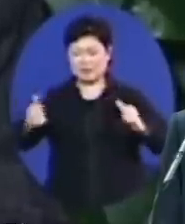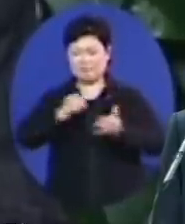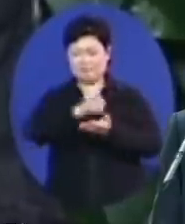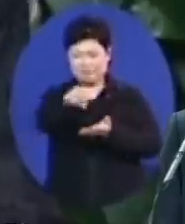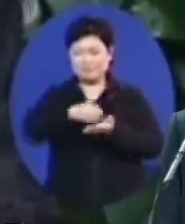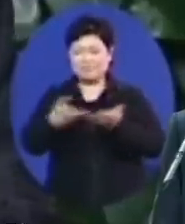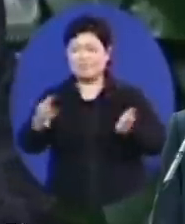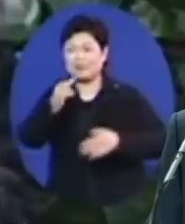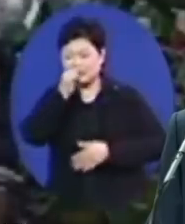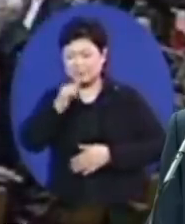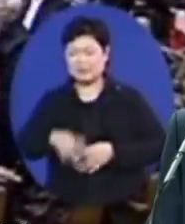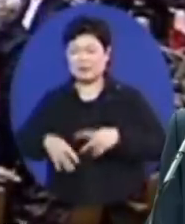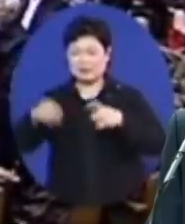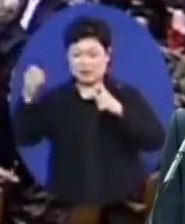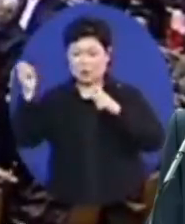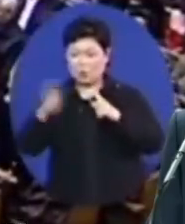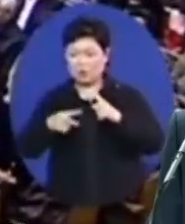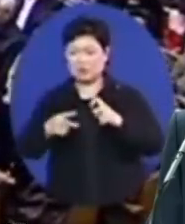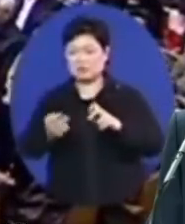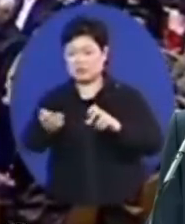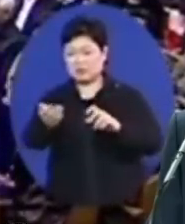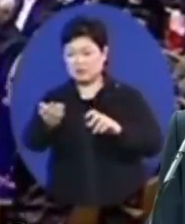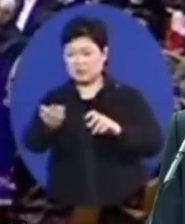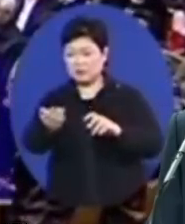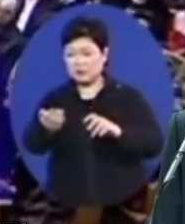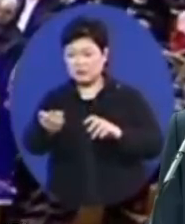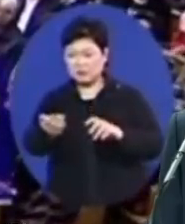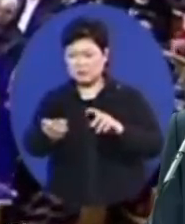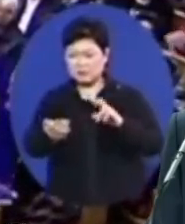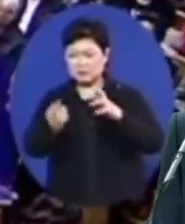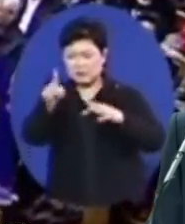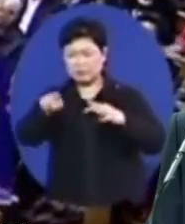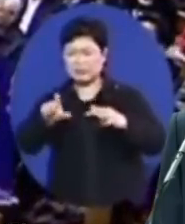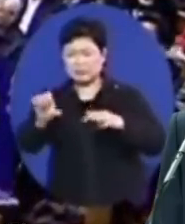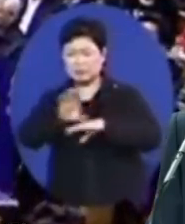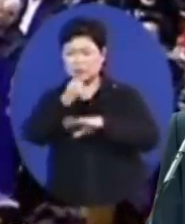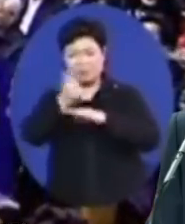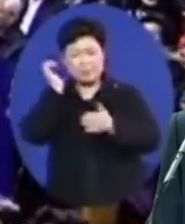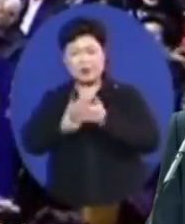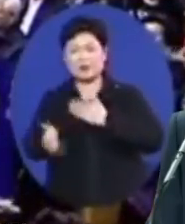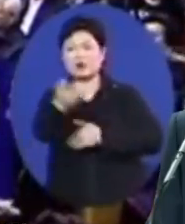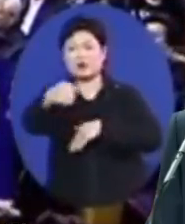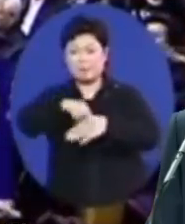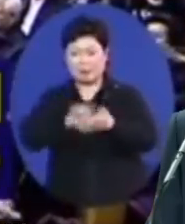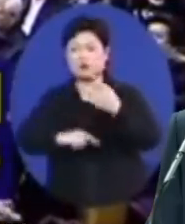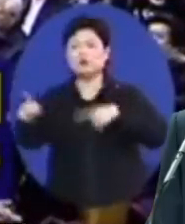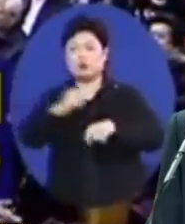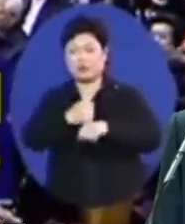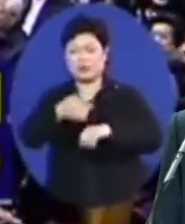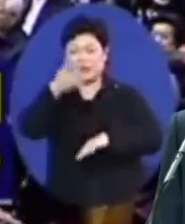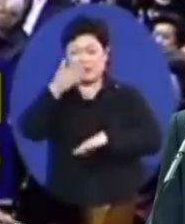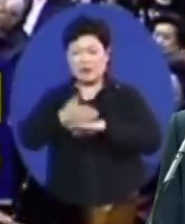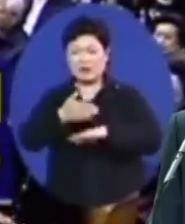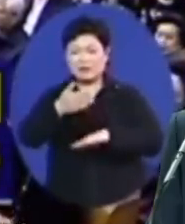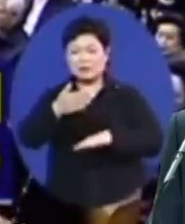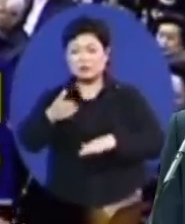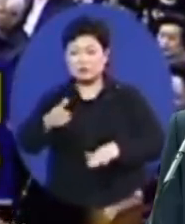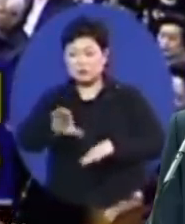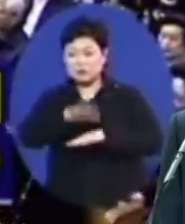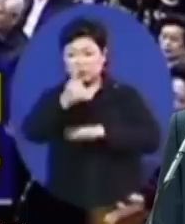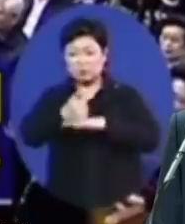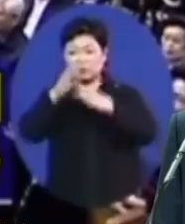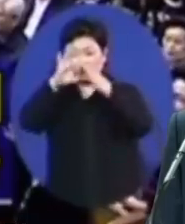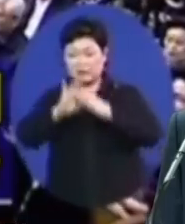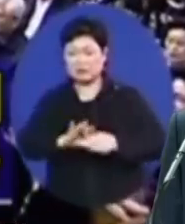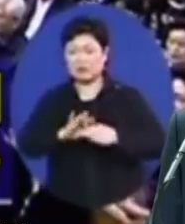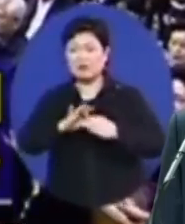것입니다. 골로새서 3장 15절 그리스도의 평강이 너희 마음을 주장하게 하라. 너희는 평강을 위하여 한 몸으로 부르심을 받았나니